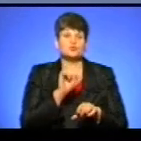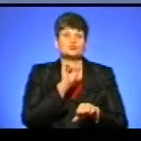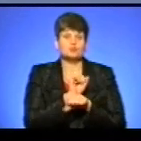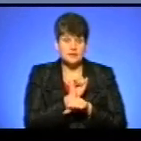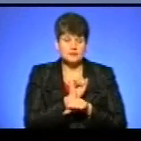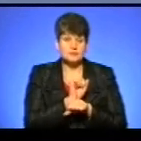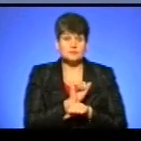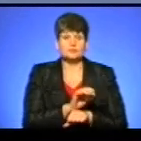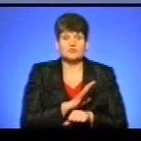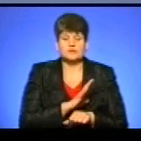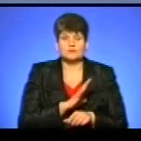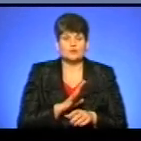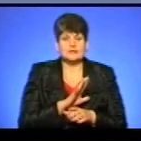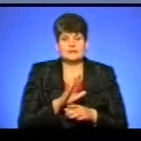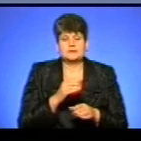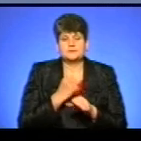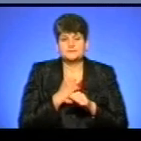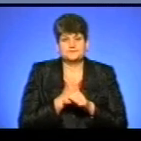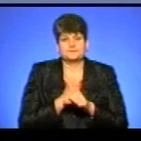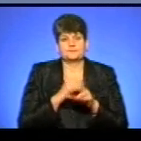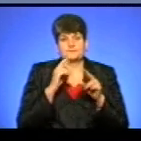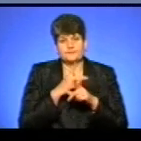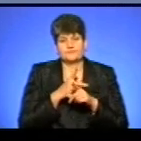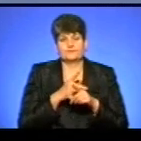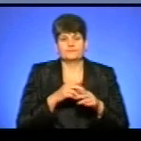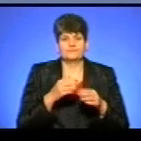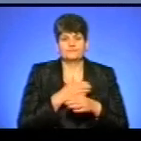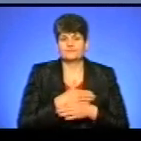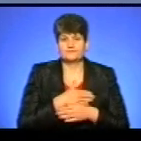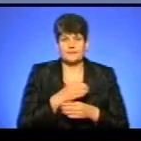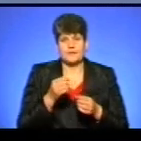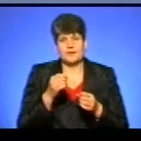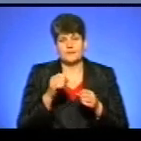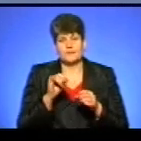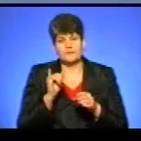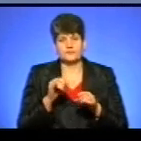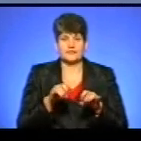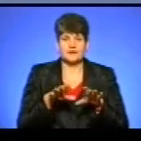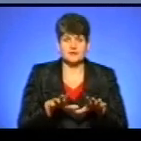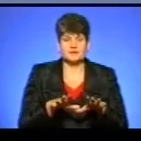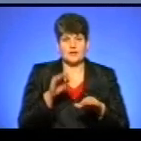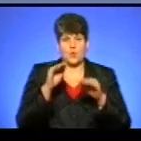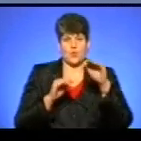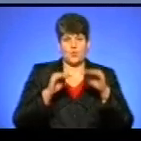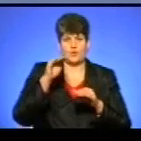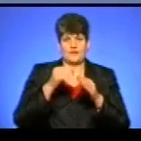ми були змушені йти на непопулярне рішення і брати на себе величезну відповідальність, коригувати тарифи.